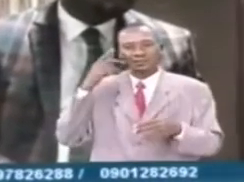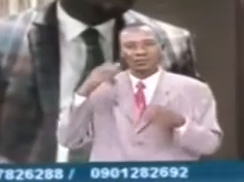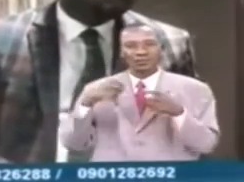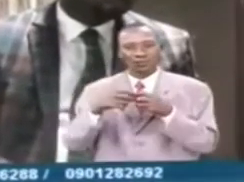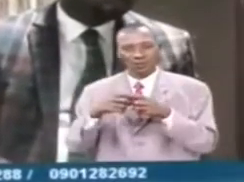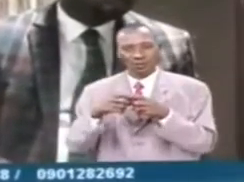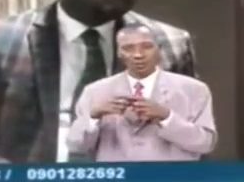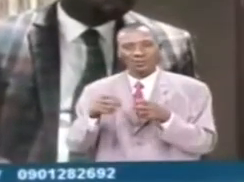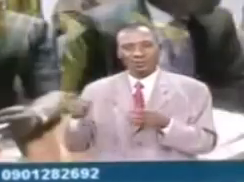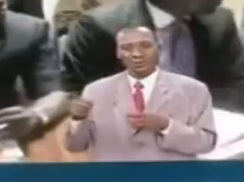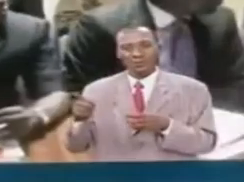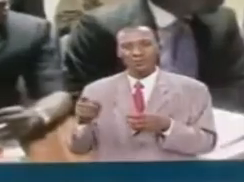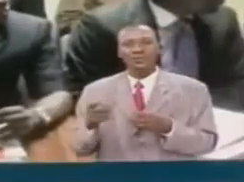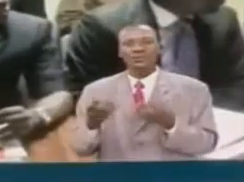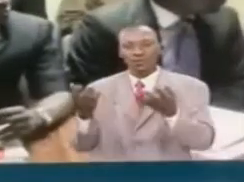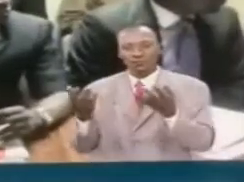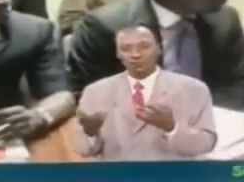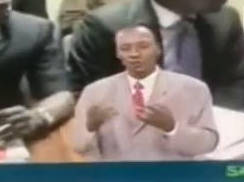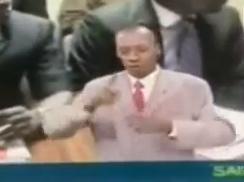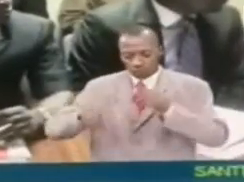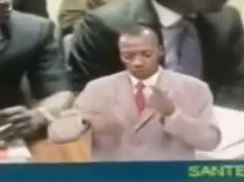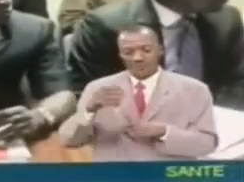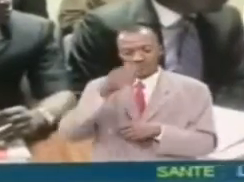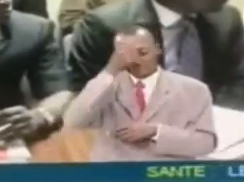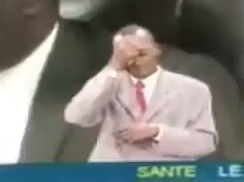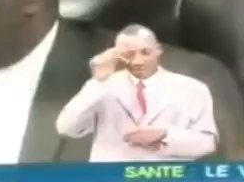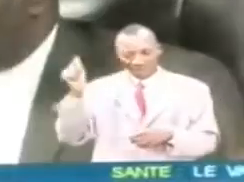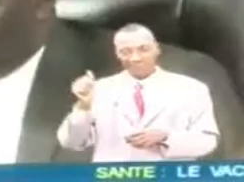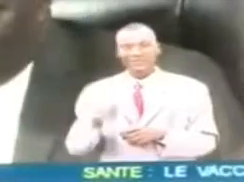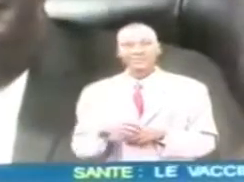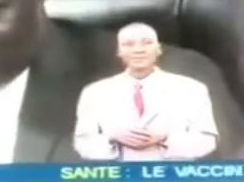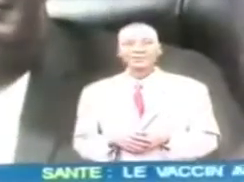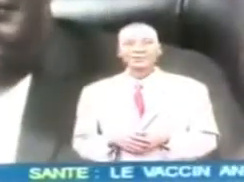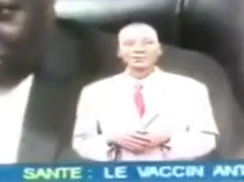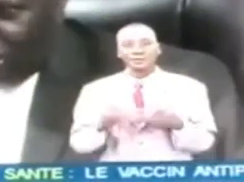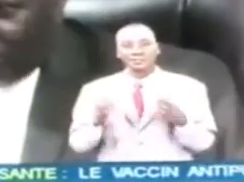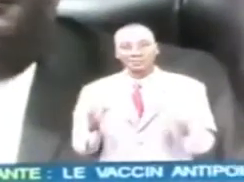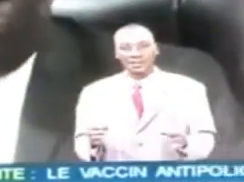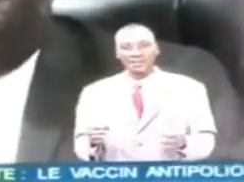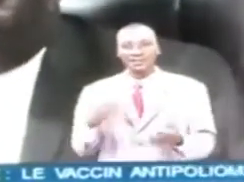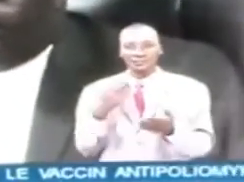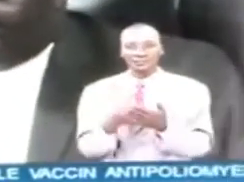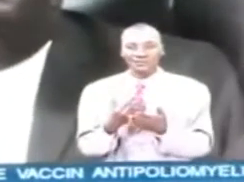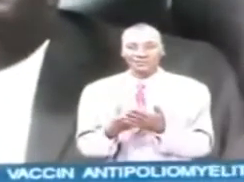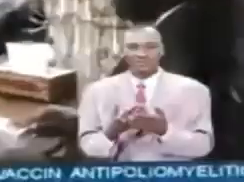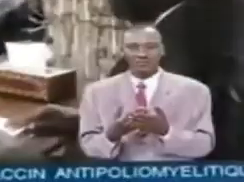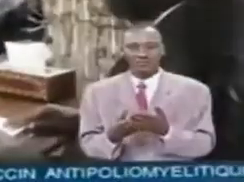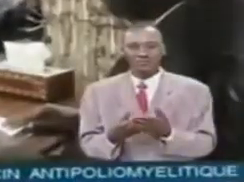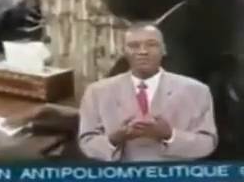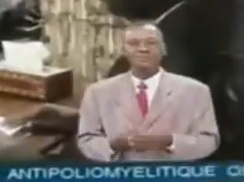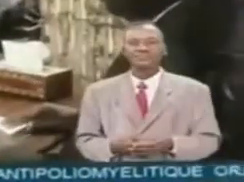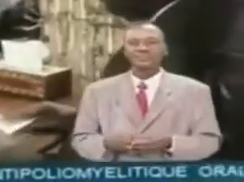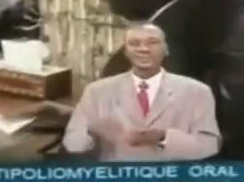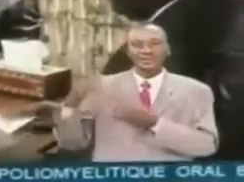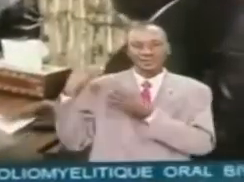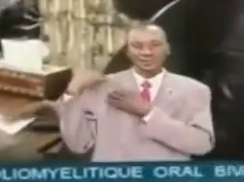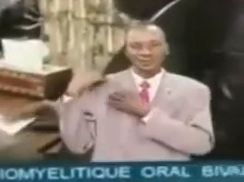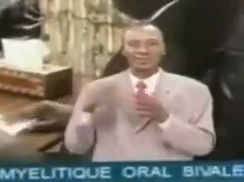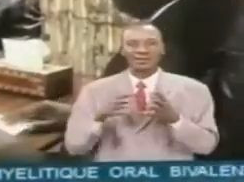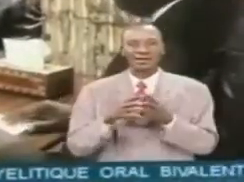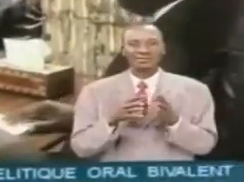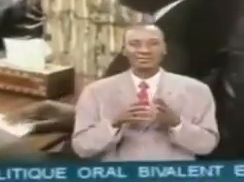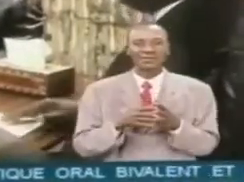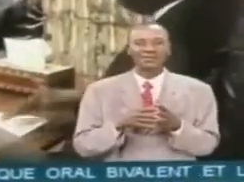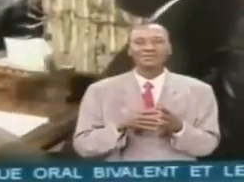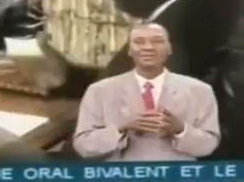l'énergie à l'issue des échanges avec le ministre de l'énergie et des ressources hydrauliques, Jean-Marie Guérini Foto. Le ministre qui attend la levée